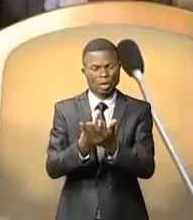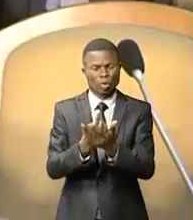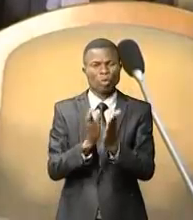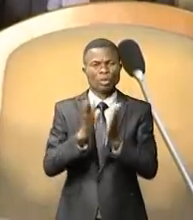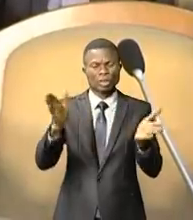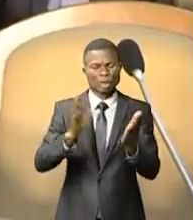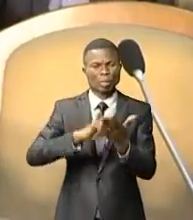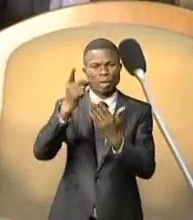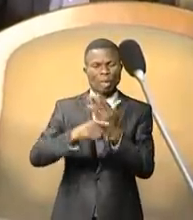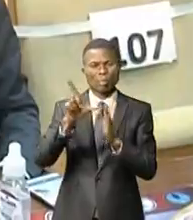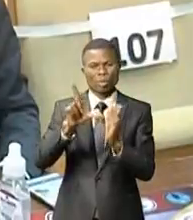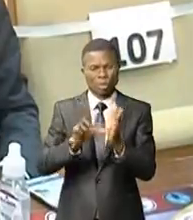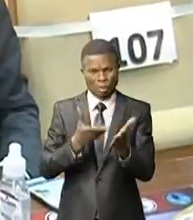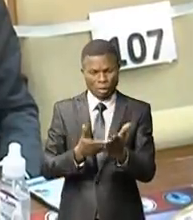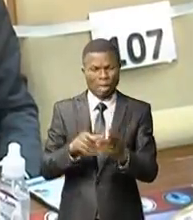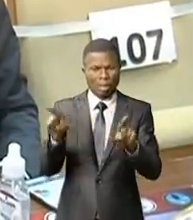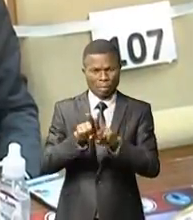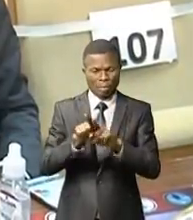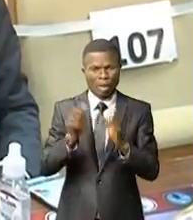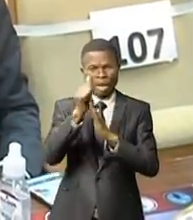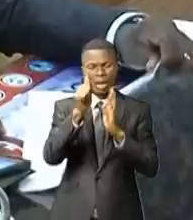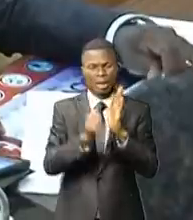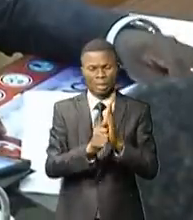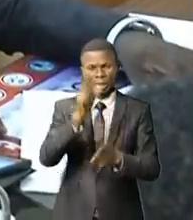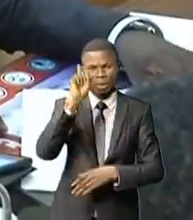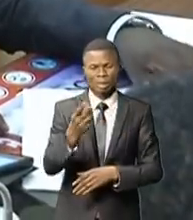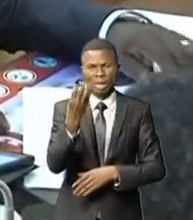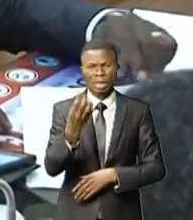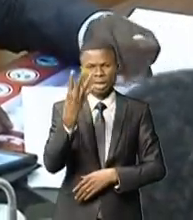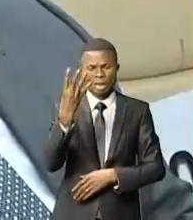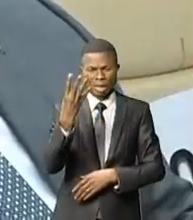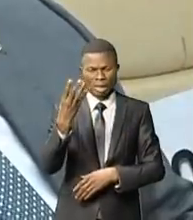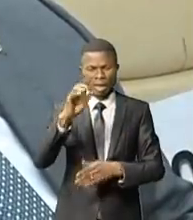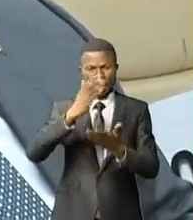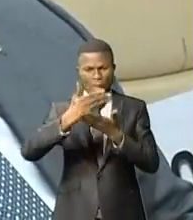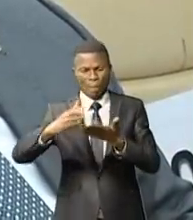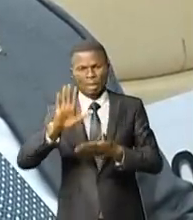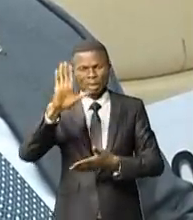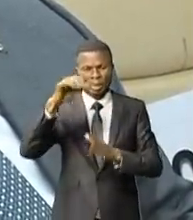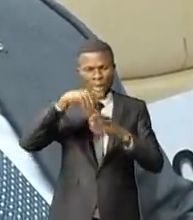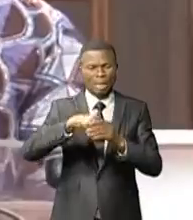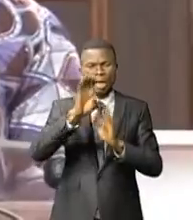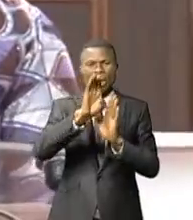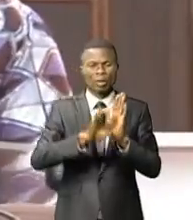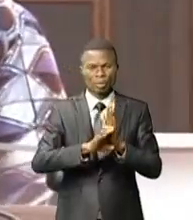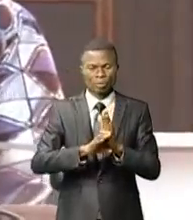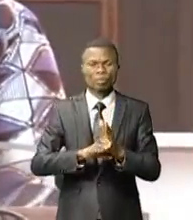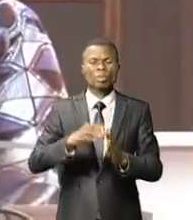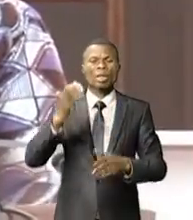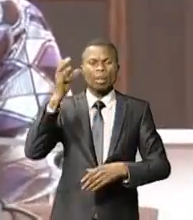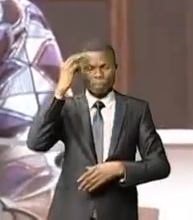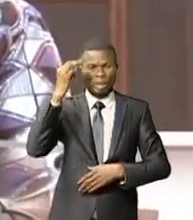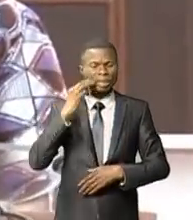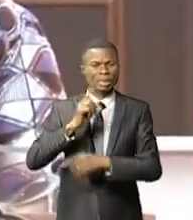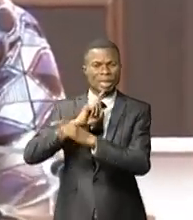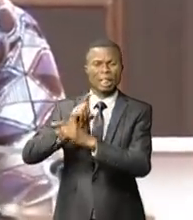projet de loi. Conformément à l'article 144, alinéa 5 de la Constitution, Rose Mutombo est